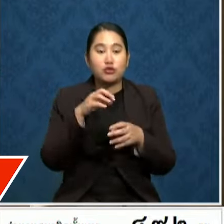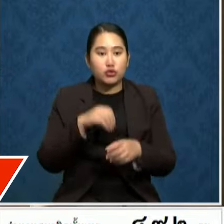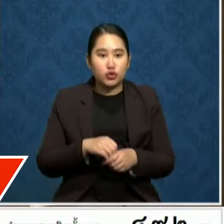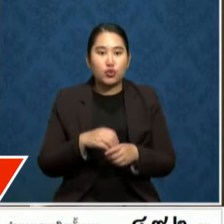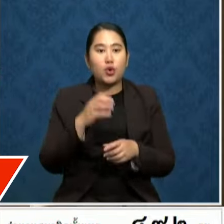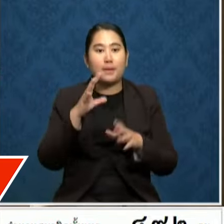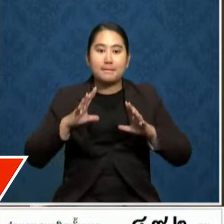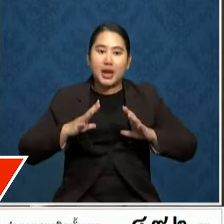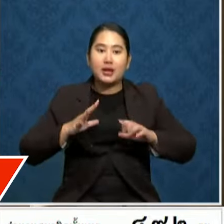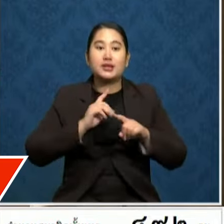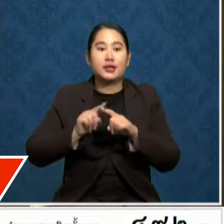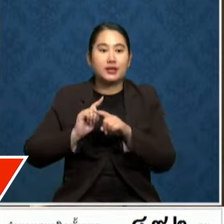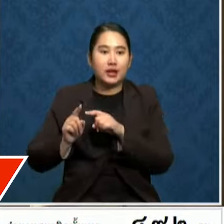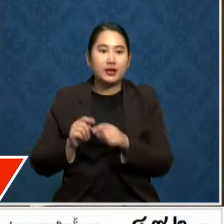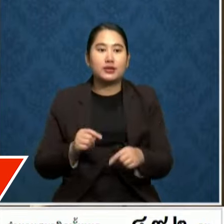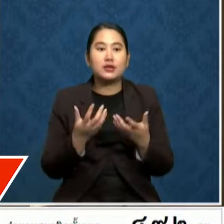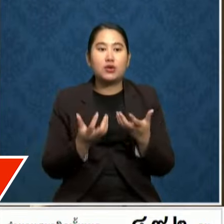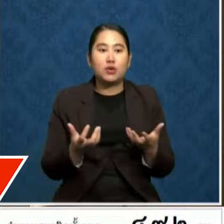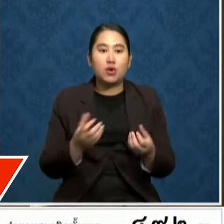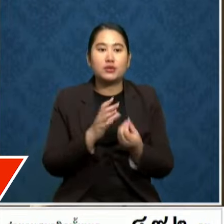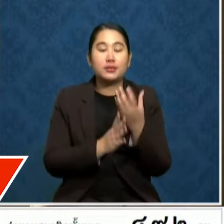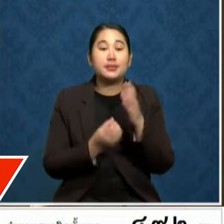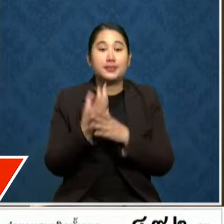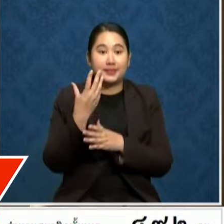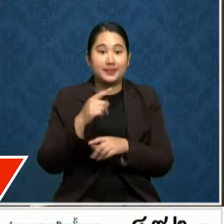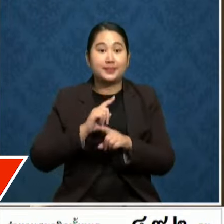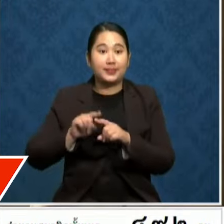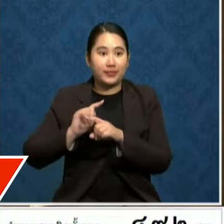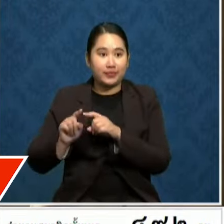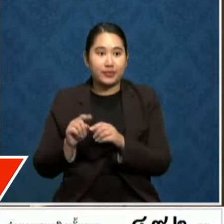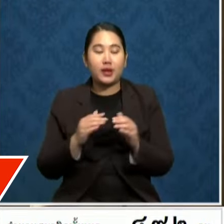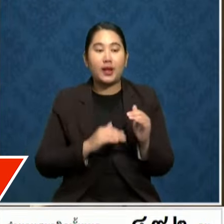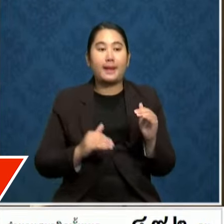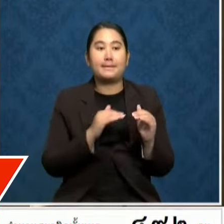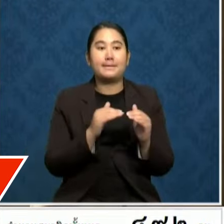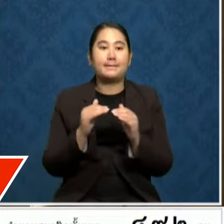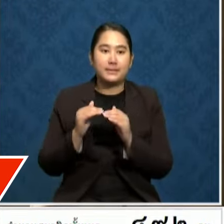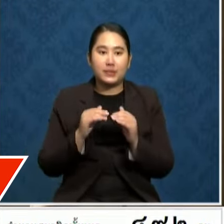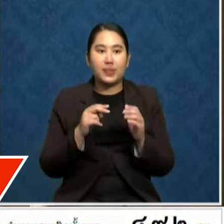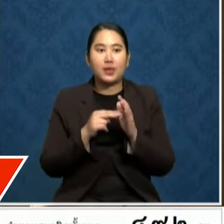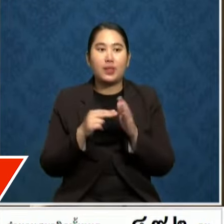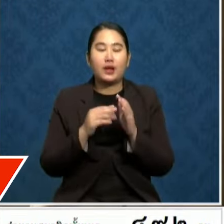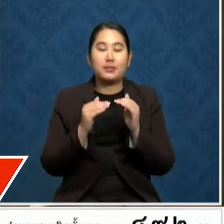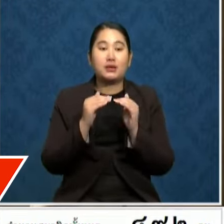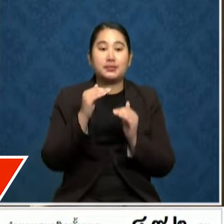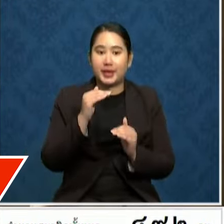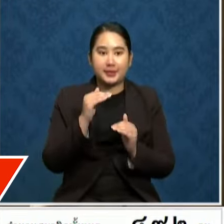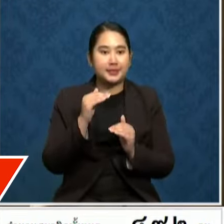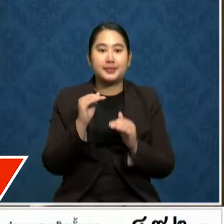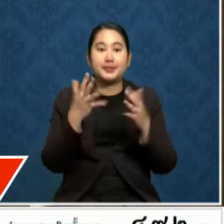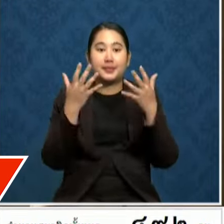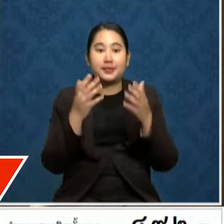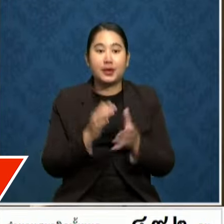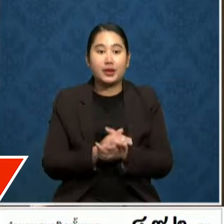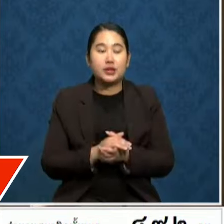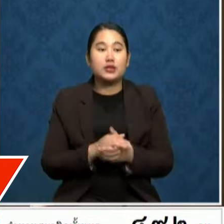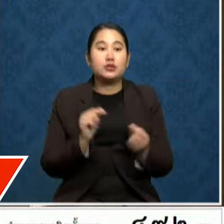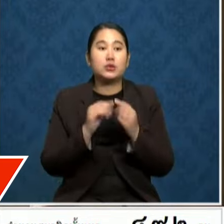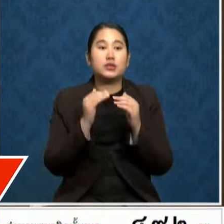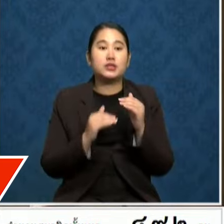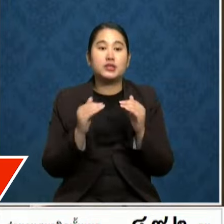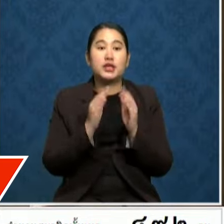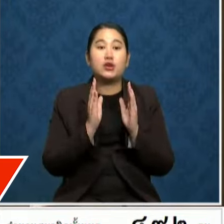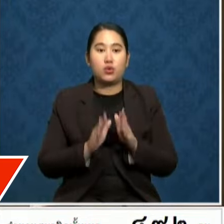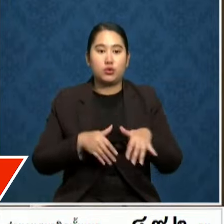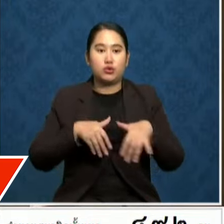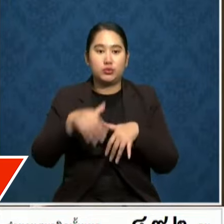ดินทำกินนะคะและในทรัพยากรธรรมชาติความเท่าเทียมนะฮะไม่เลือกปฏิบัติต่อหน้ากฎหมายรวมไปถึงสิทธิพลเมืองและ